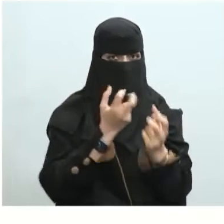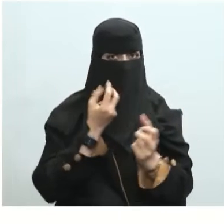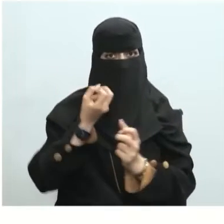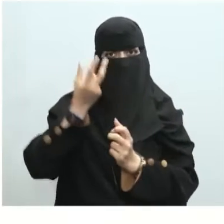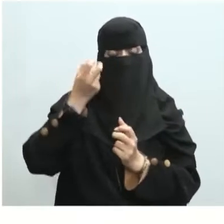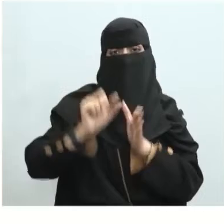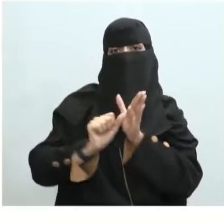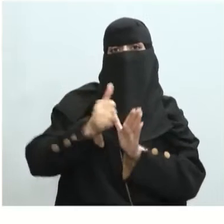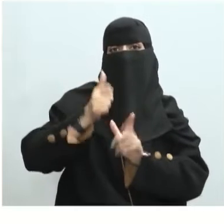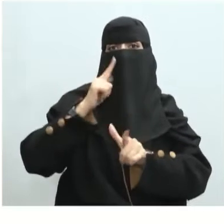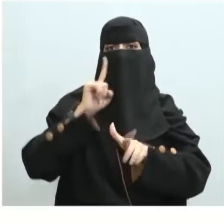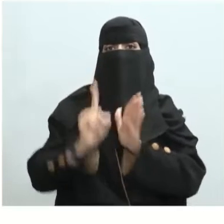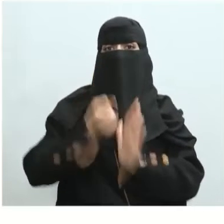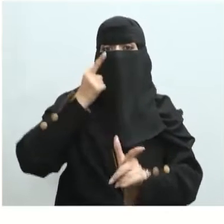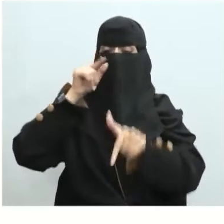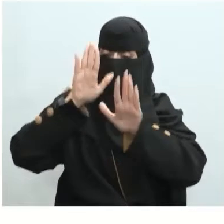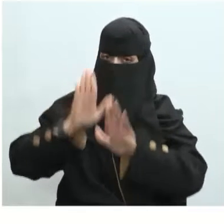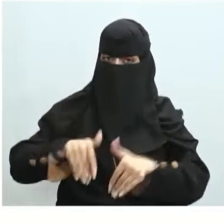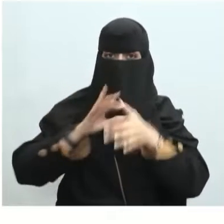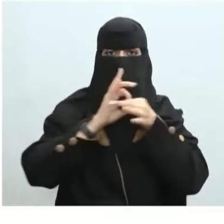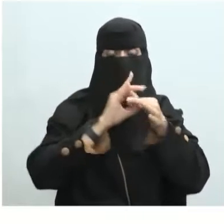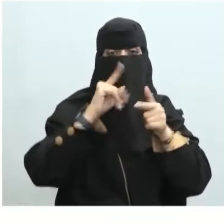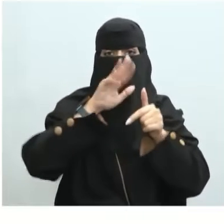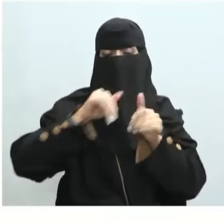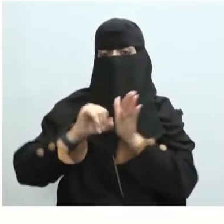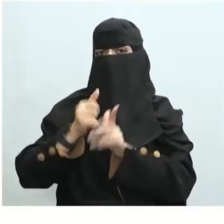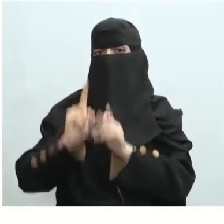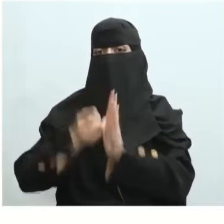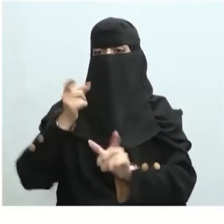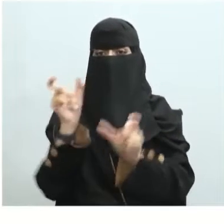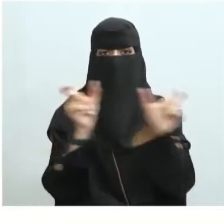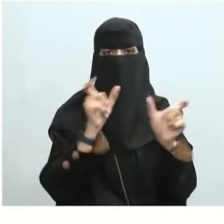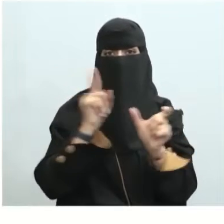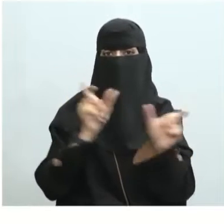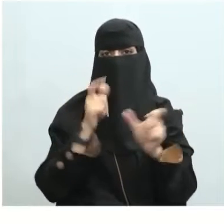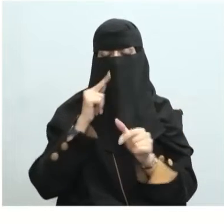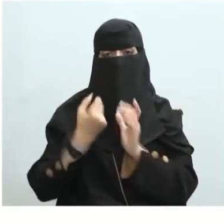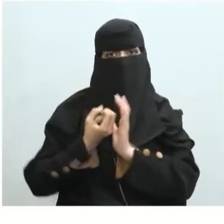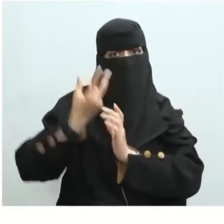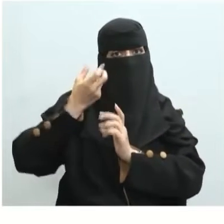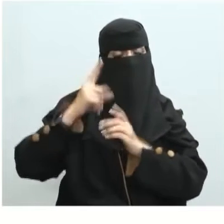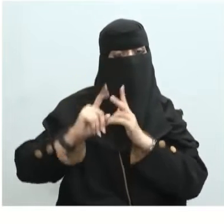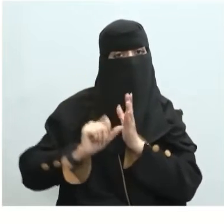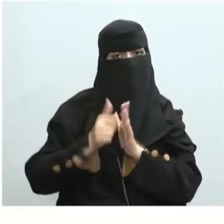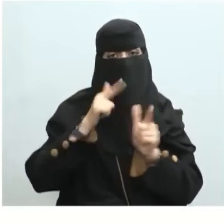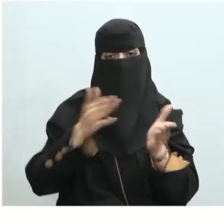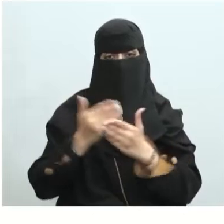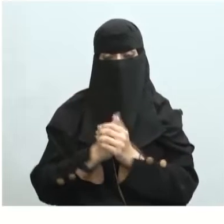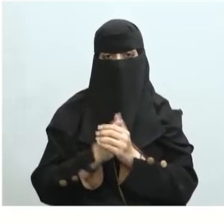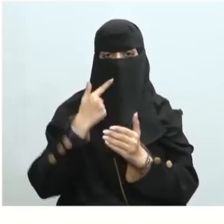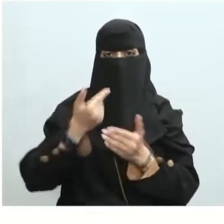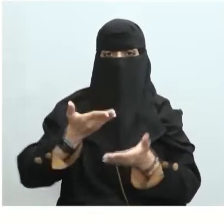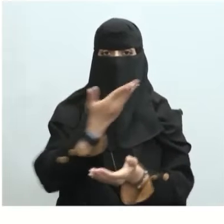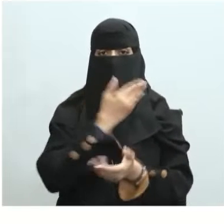وايجاد علاقات جديده بين الاشياء اذا علاقات جديده ورؤى مبتكره التاثير قدره